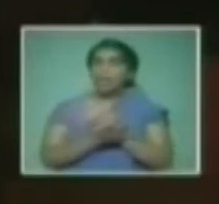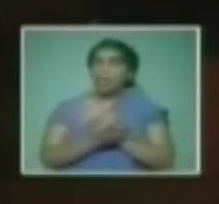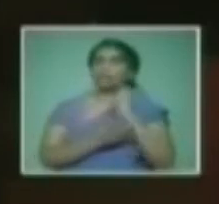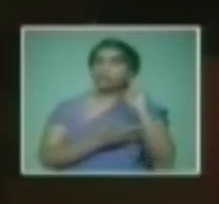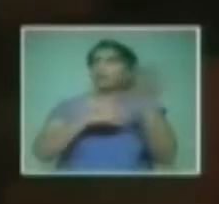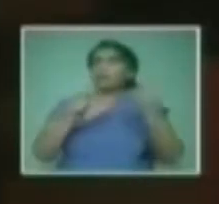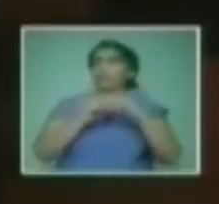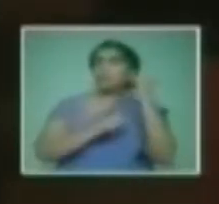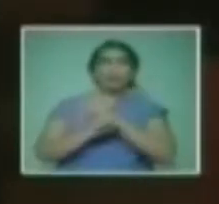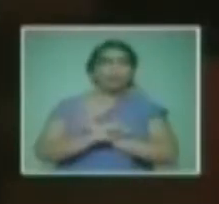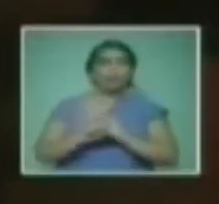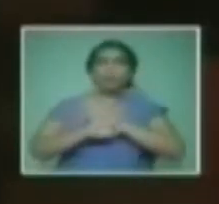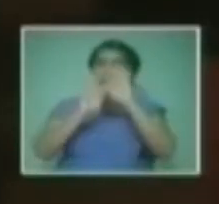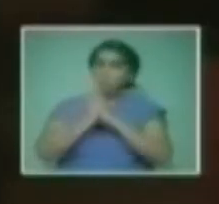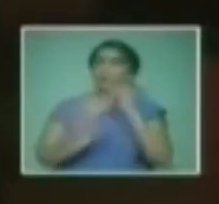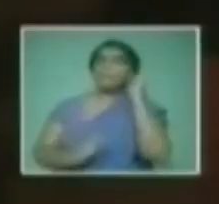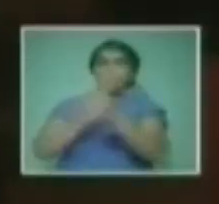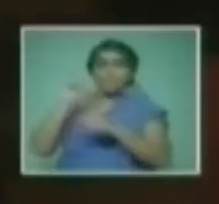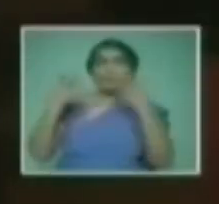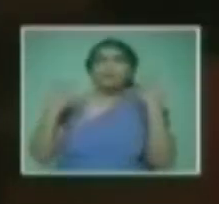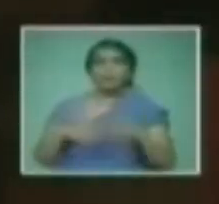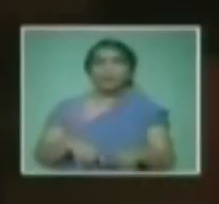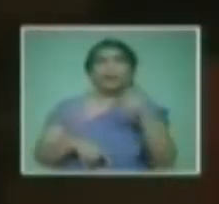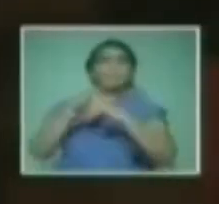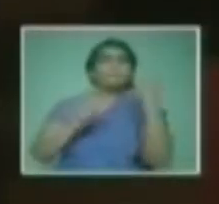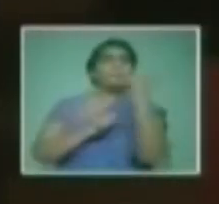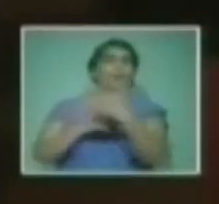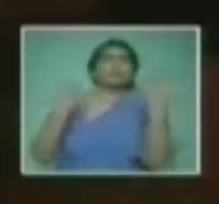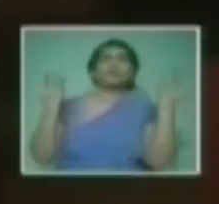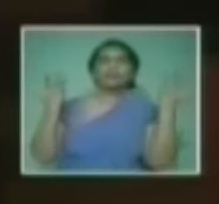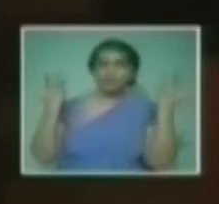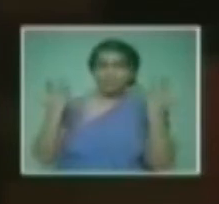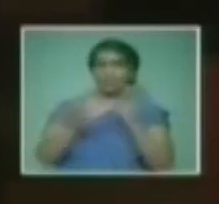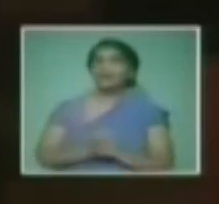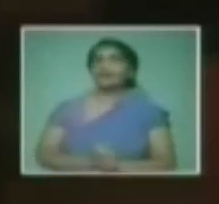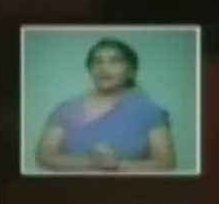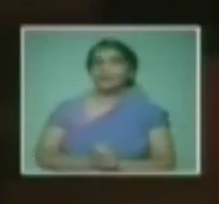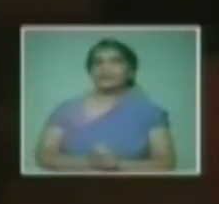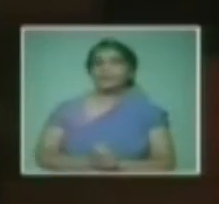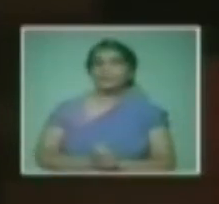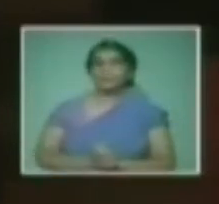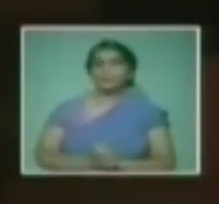செலுத்தியுள்ளேன். உங்களுக்கு தொடர் கடிதங்கள் அனுப்பப்பட்டுள்ளன, ஆனால் நீங்கள் கட்டணத்தை செலுத்தவில்லை.